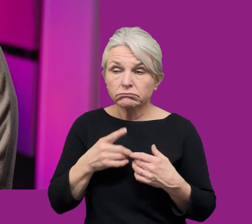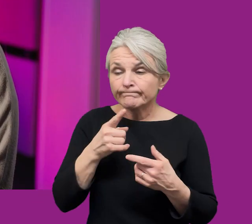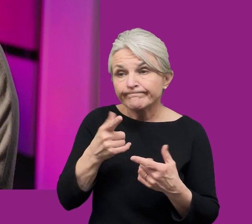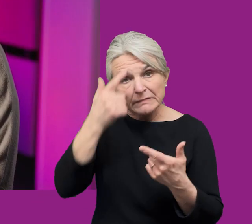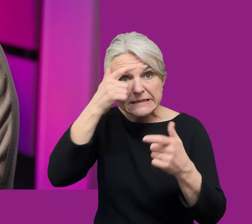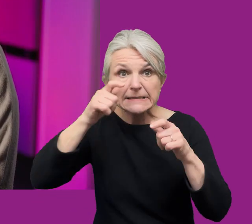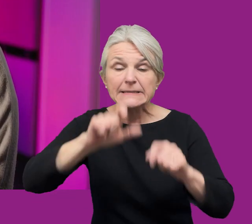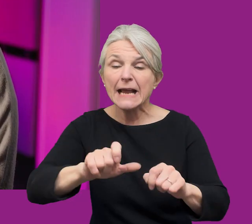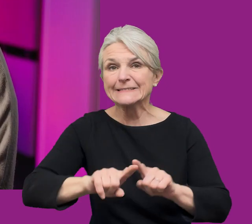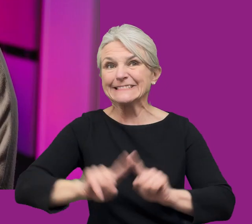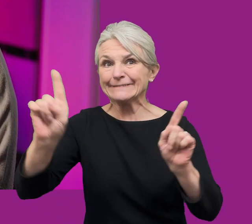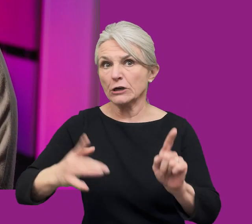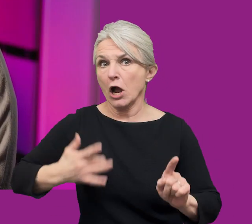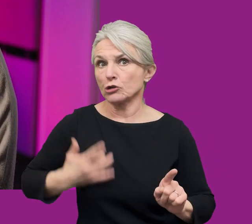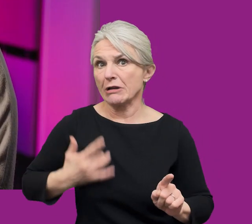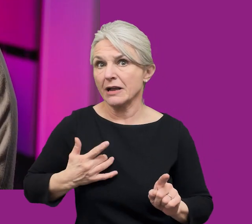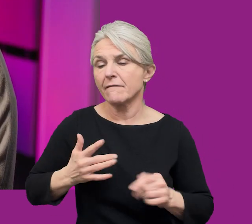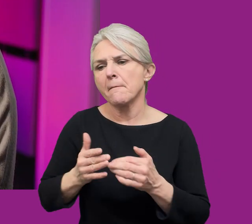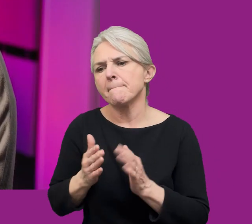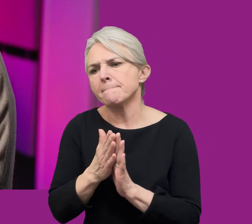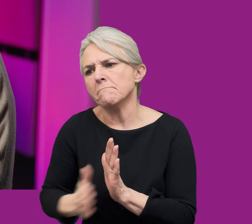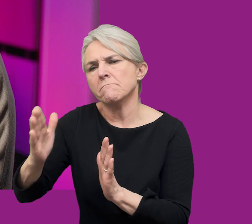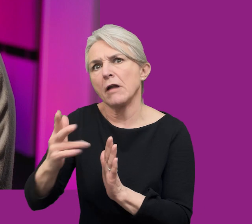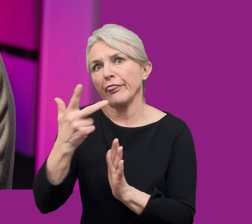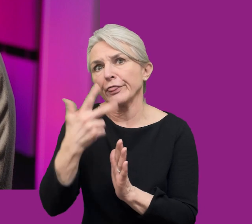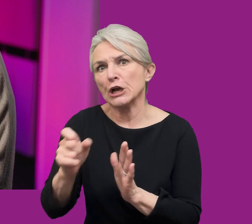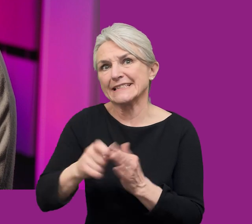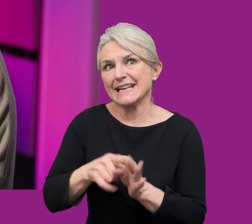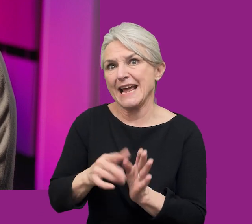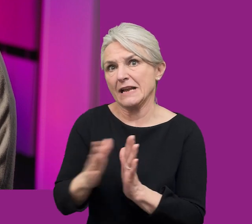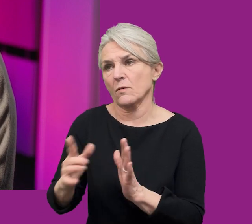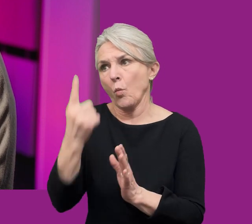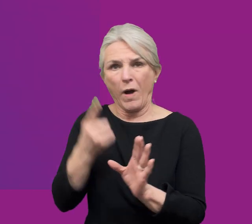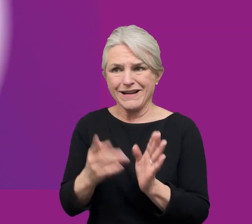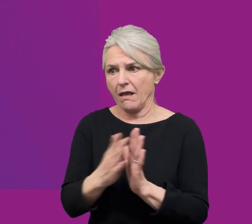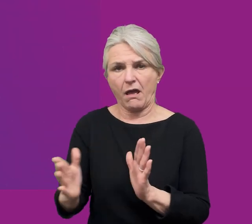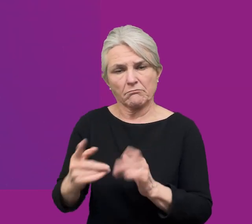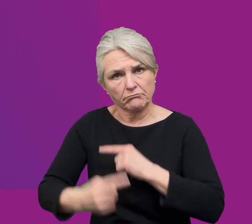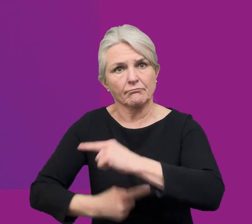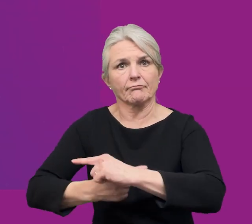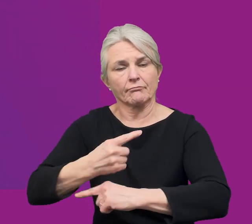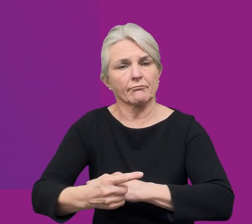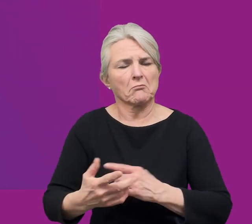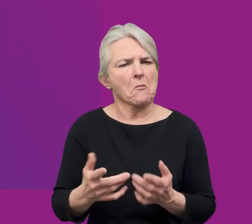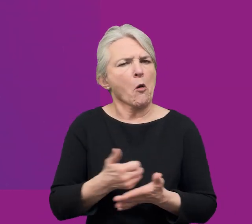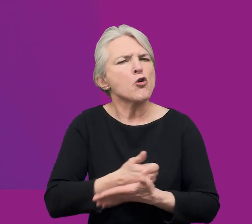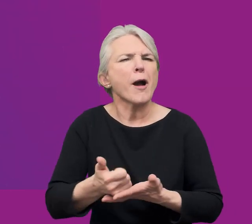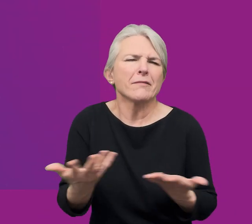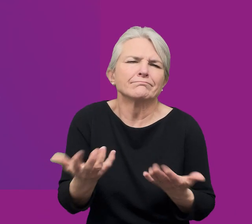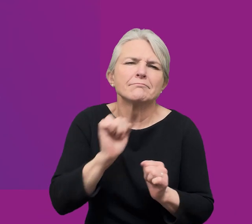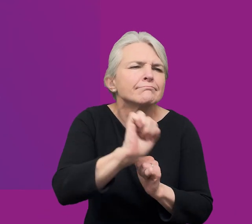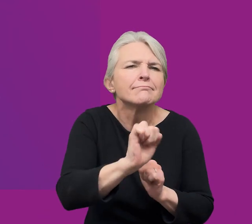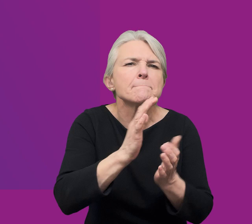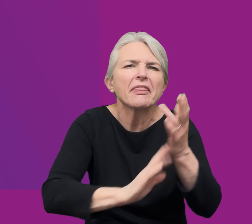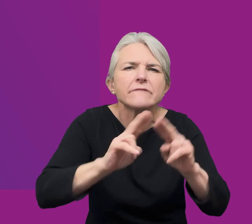Dywedodd 1 o bob 20 o bobl ei bod yn aros mewn cyfeiriad arall am fwy na 30 diwrnod y flwyddyn. Yr ail gyfeiriad mwyaf cyffredin oedd